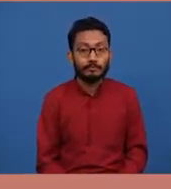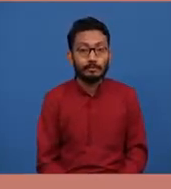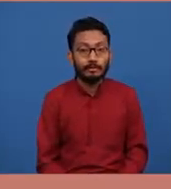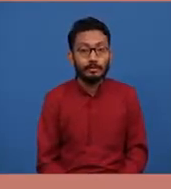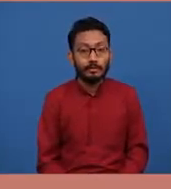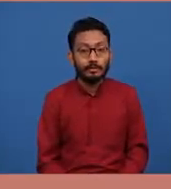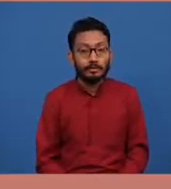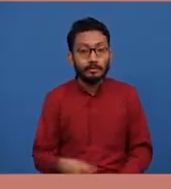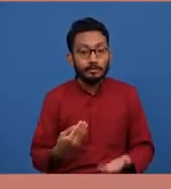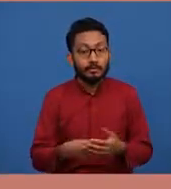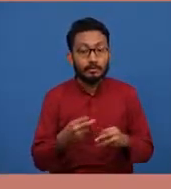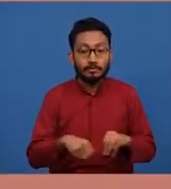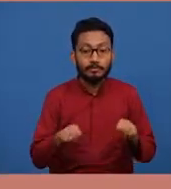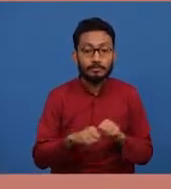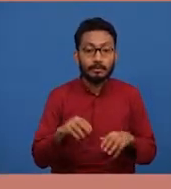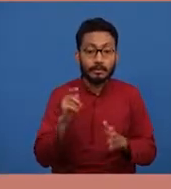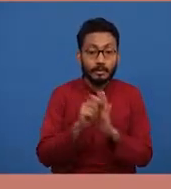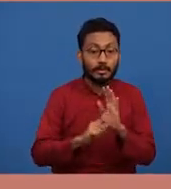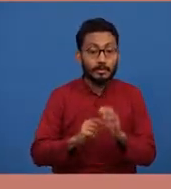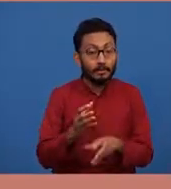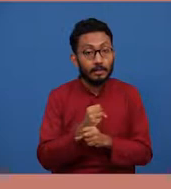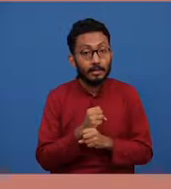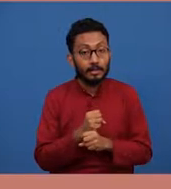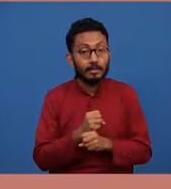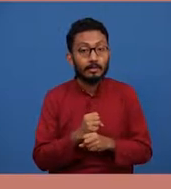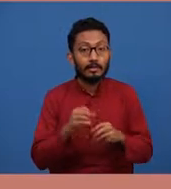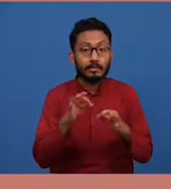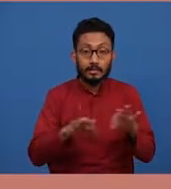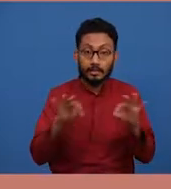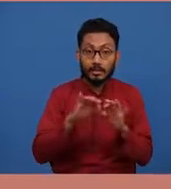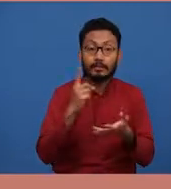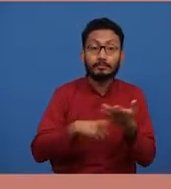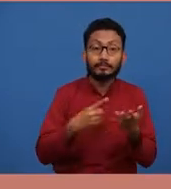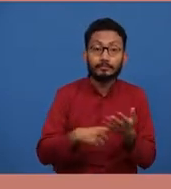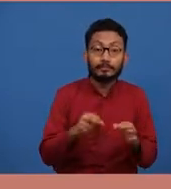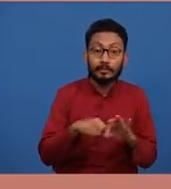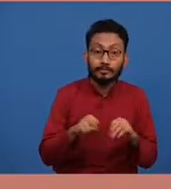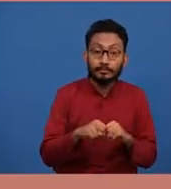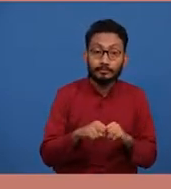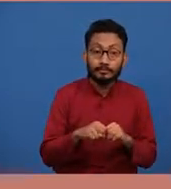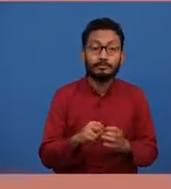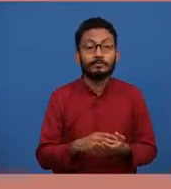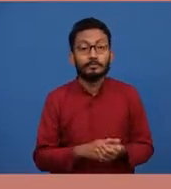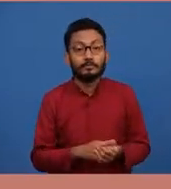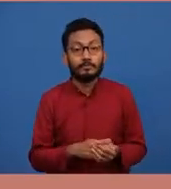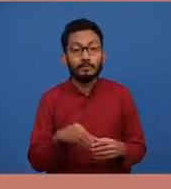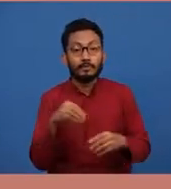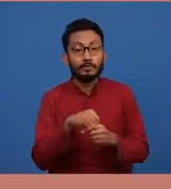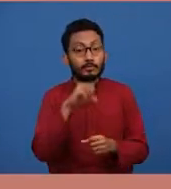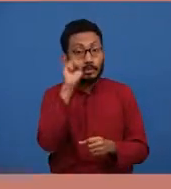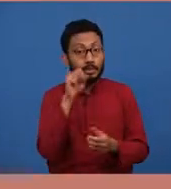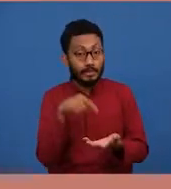Apakah nilai yang terdapat dalam cerita di atas? Jawapan bagi soalan ini